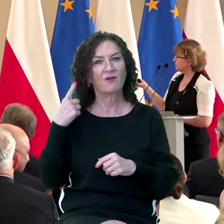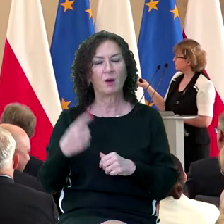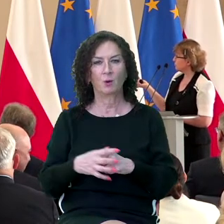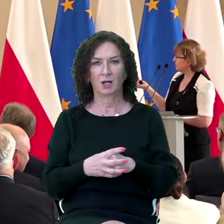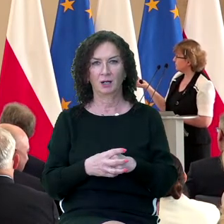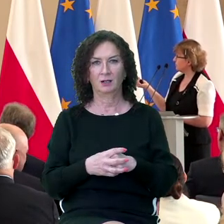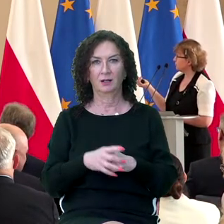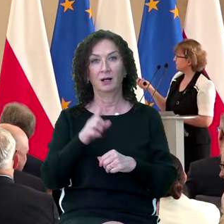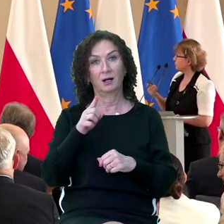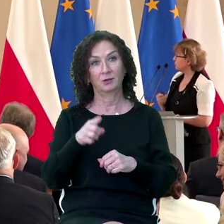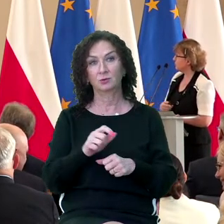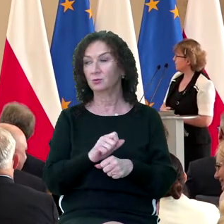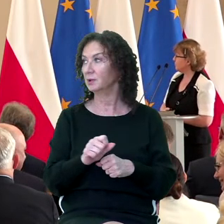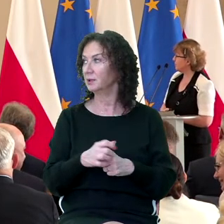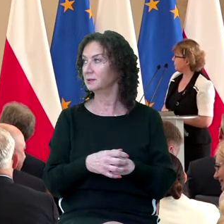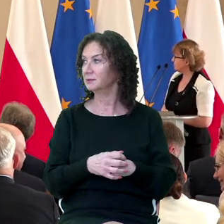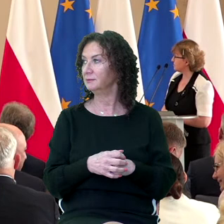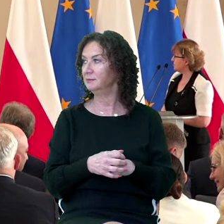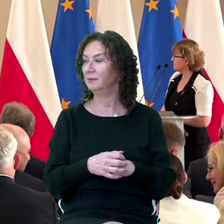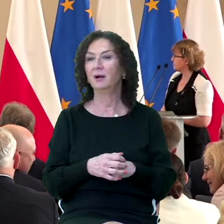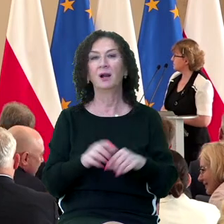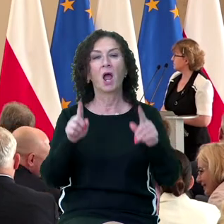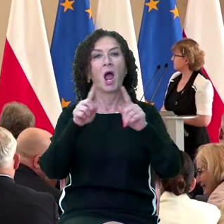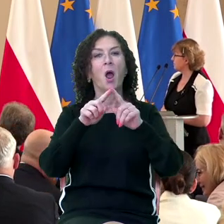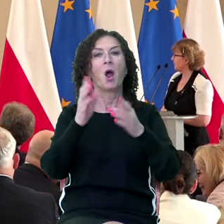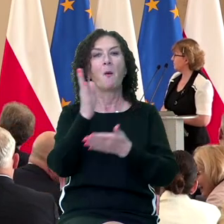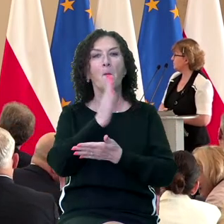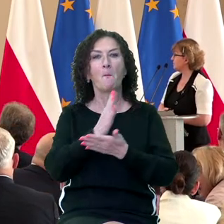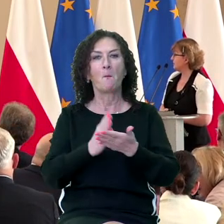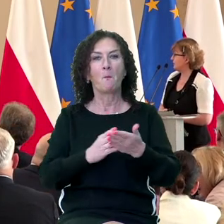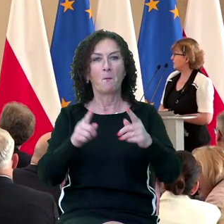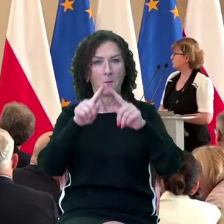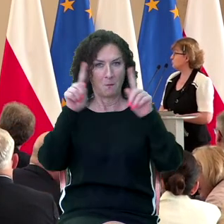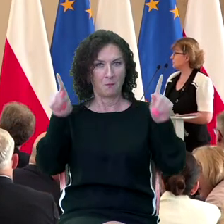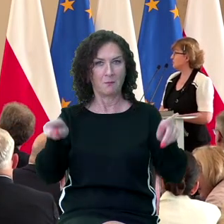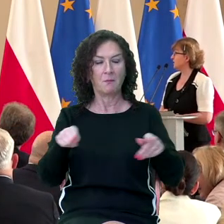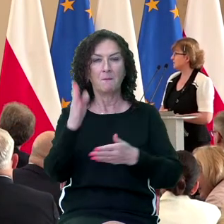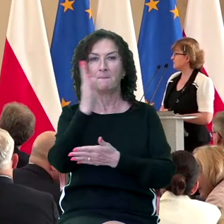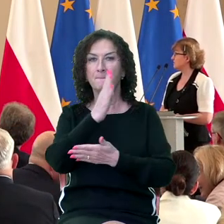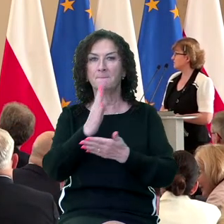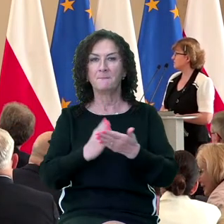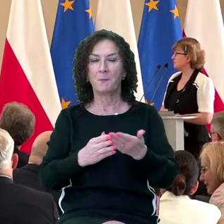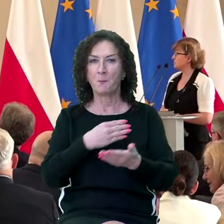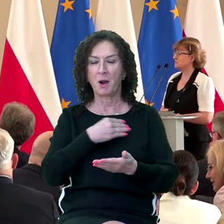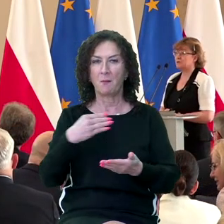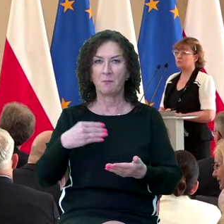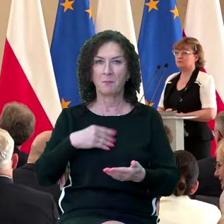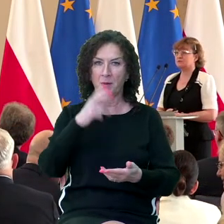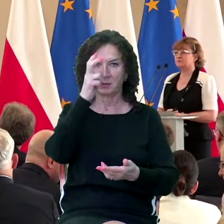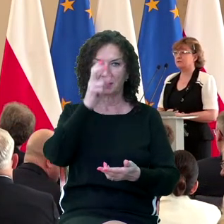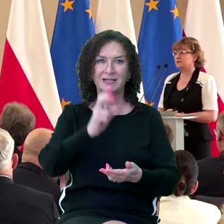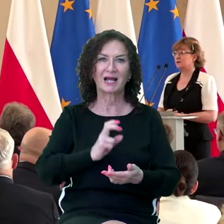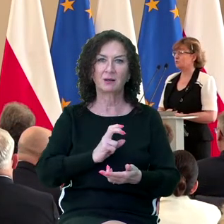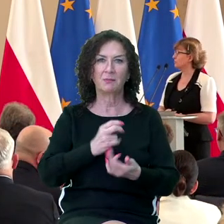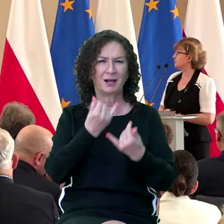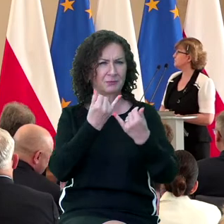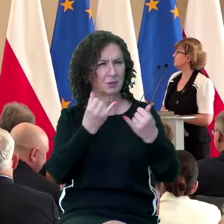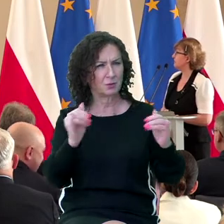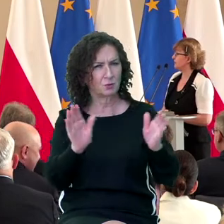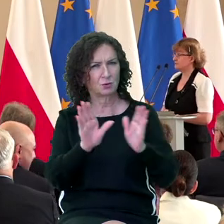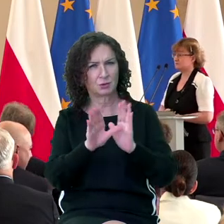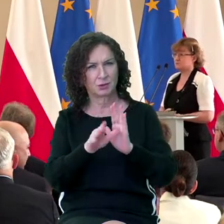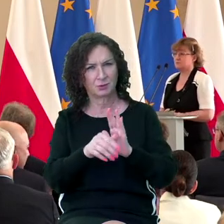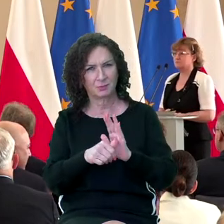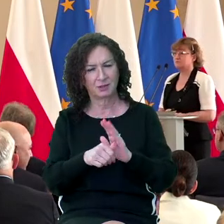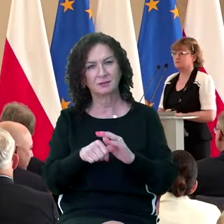dosyć urzędniczy, na dole mapa Polski z herbami różnych miast i to zostało nazwane jako